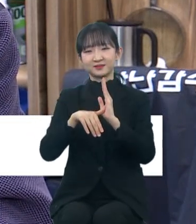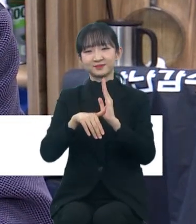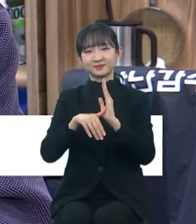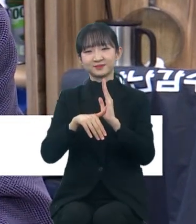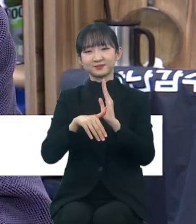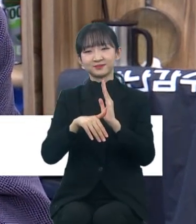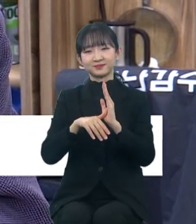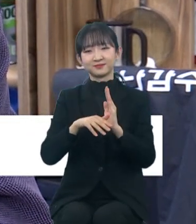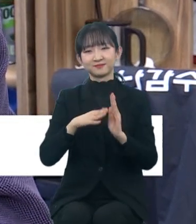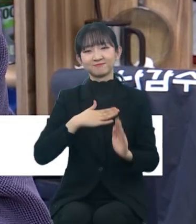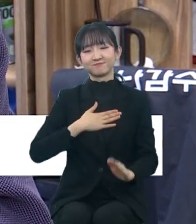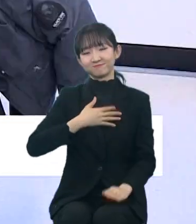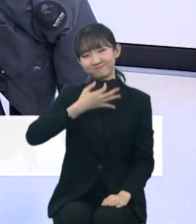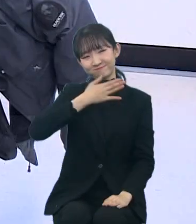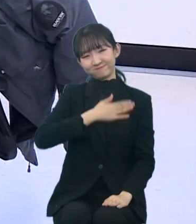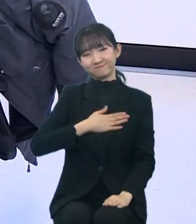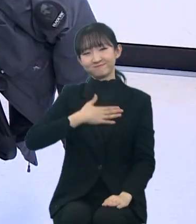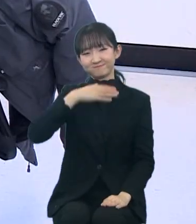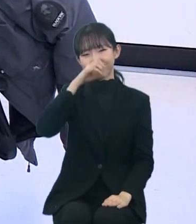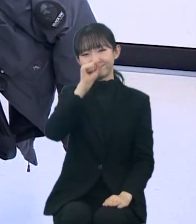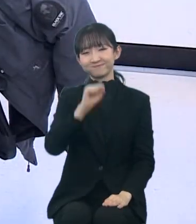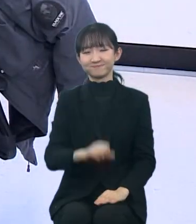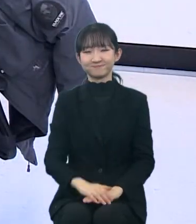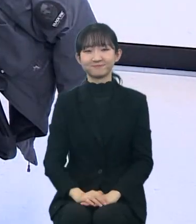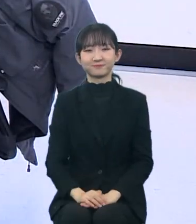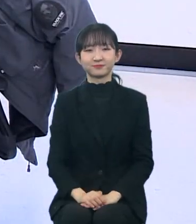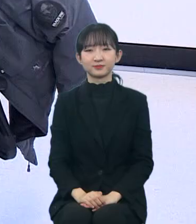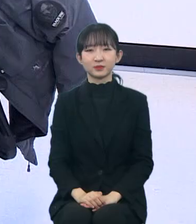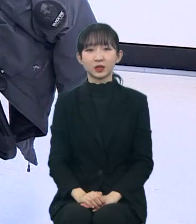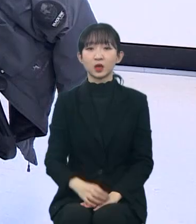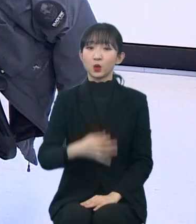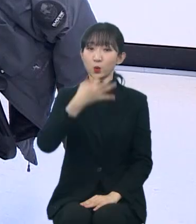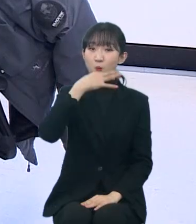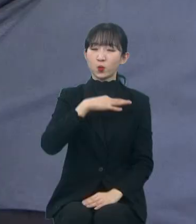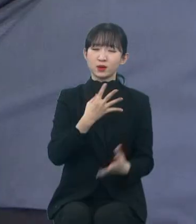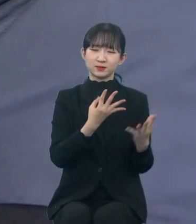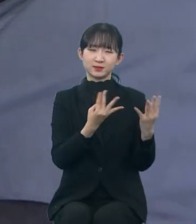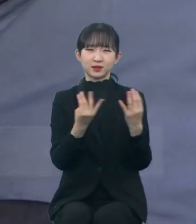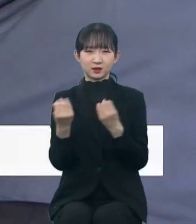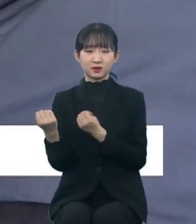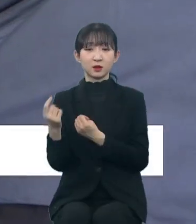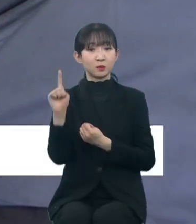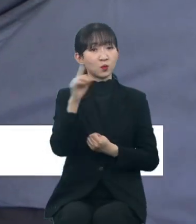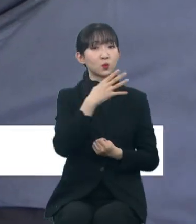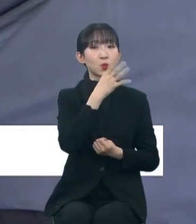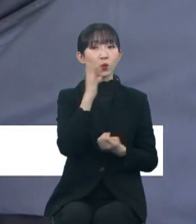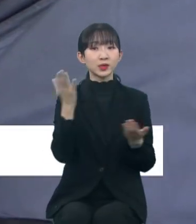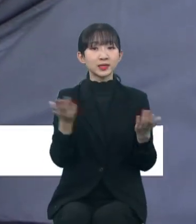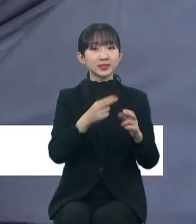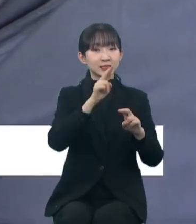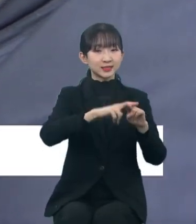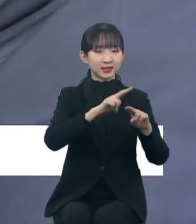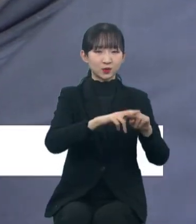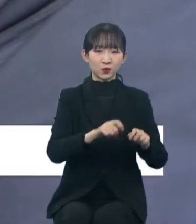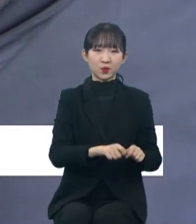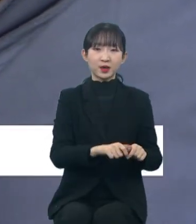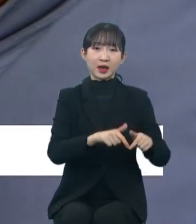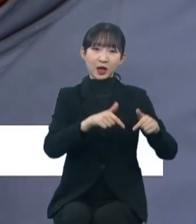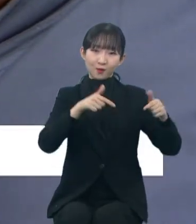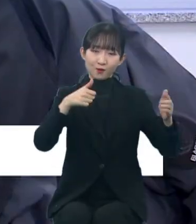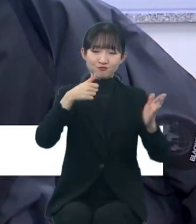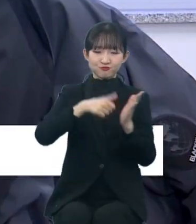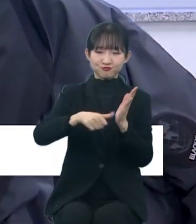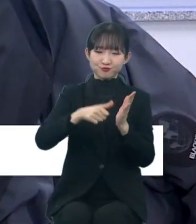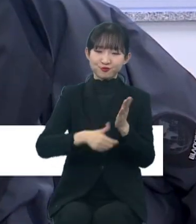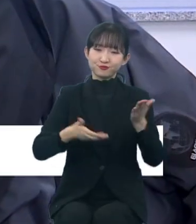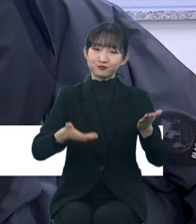저 보람이 있는 거지 뭐. 효과는 다양합니다. 노인 일자리를 창출하는 건 물론이고 자원